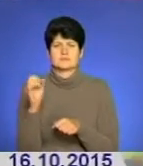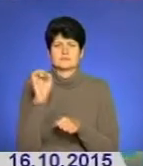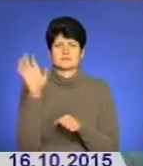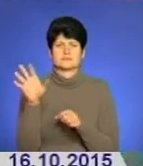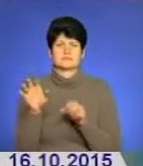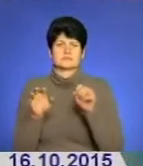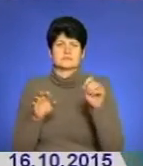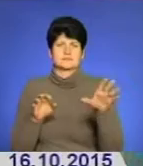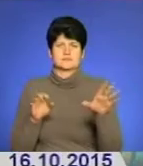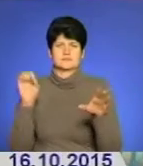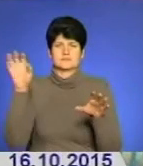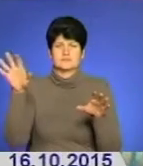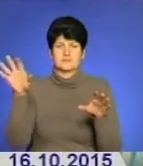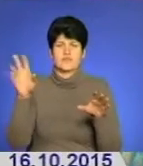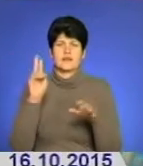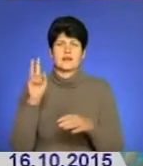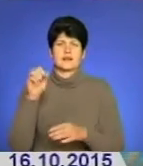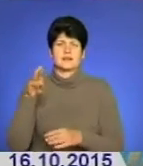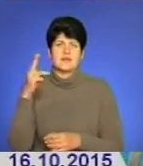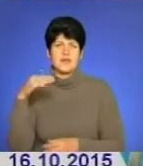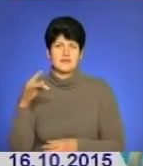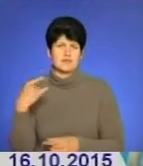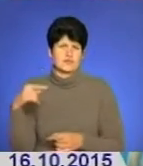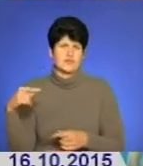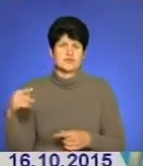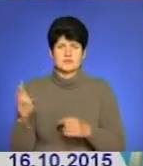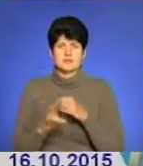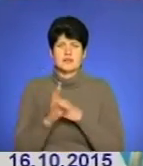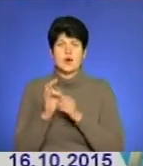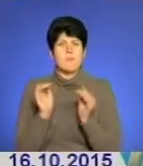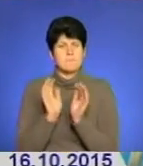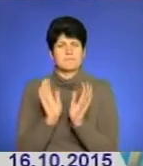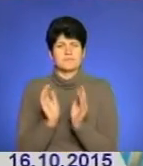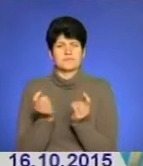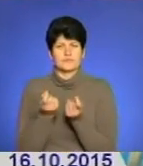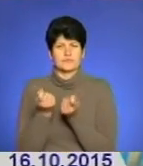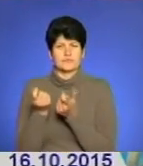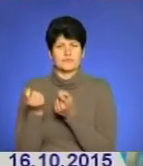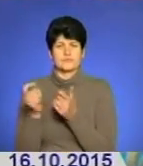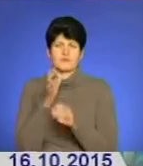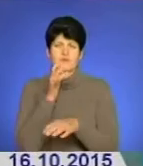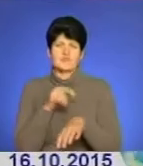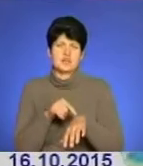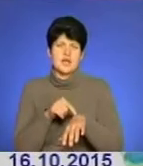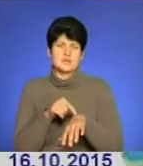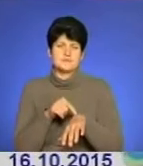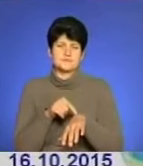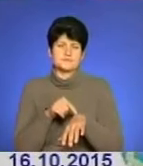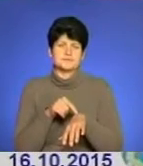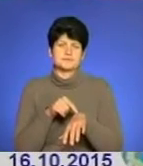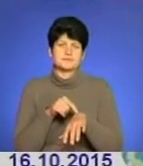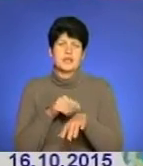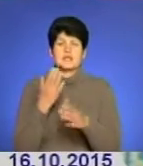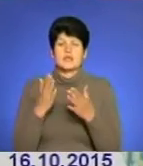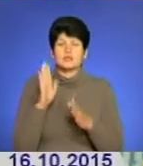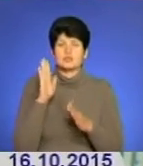і катедру, і цей, інші храми, але обмежено тому, що вона в обмеженому часі. Просто якщо